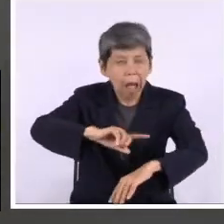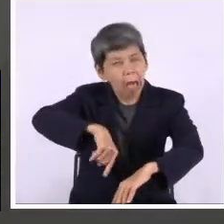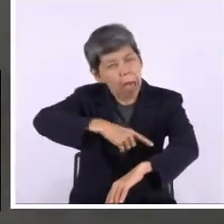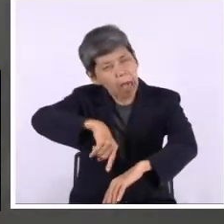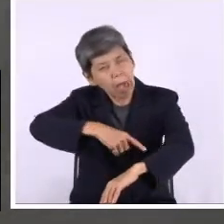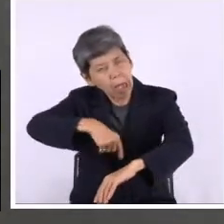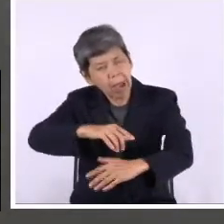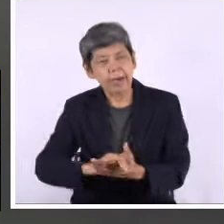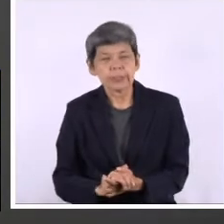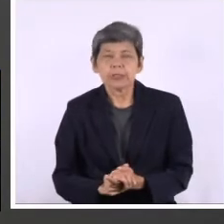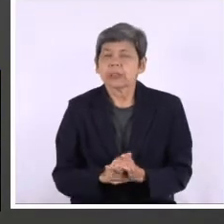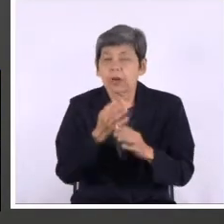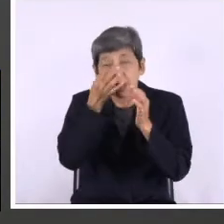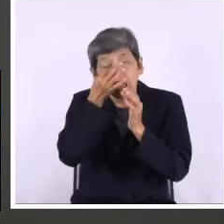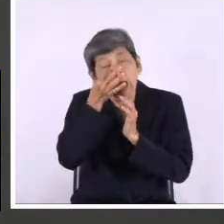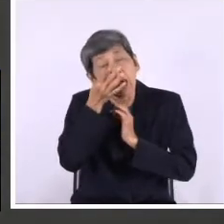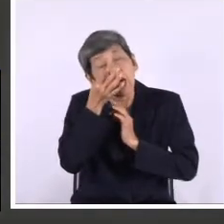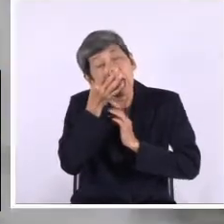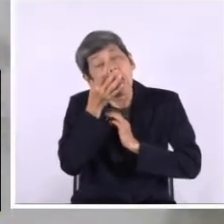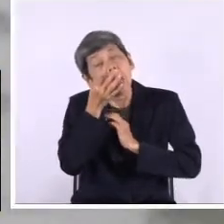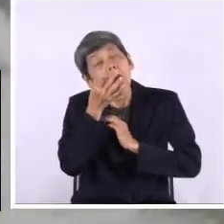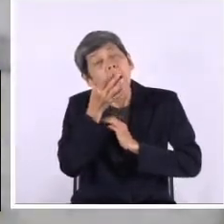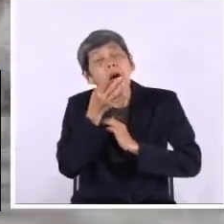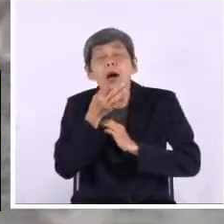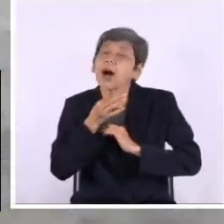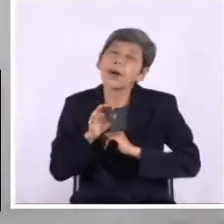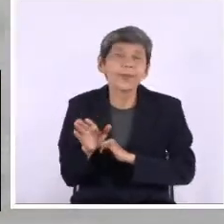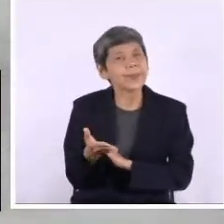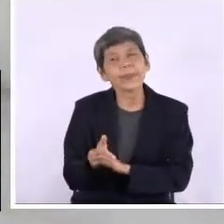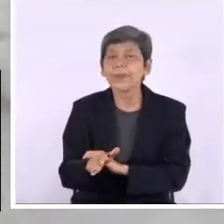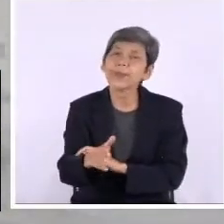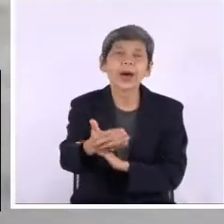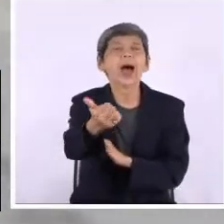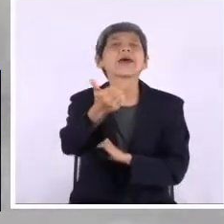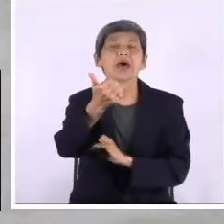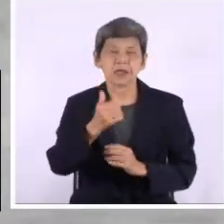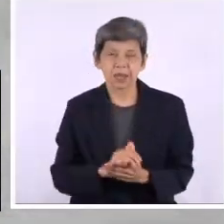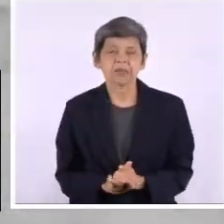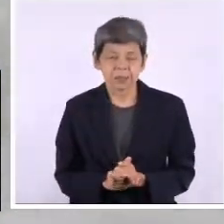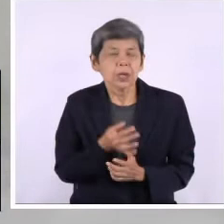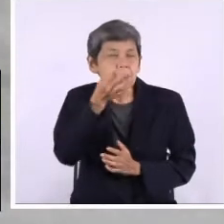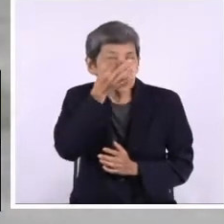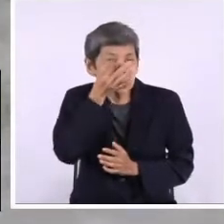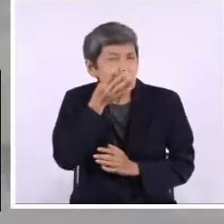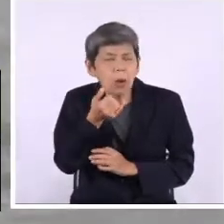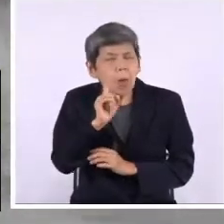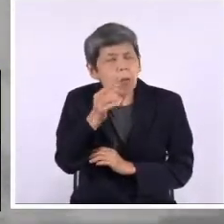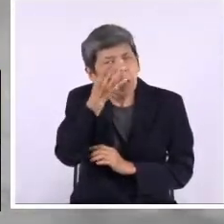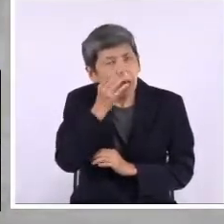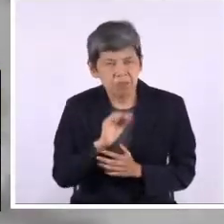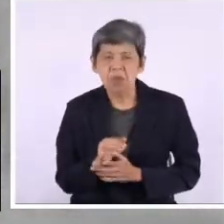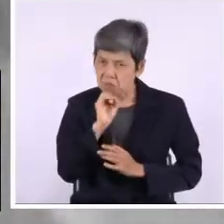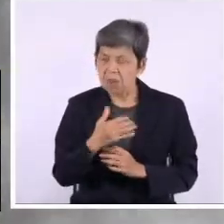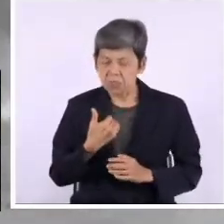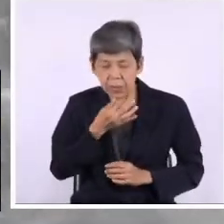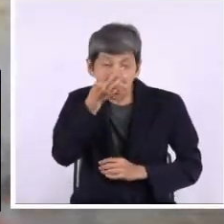นะคะร้องไห้บนปกให้มันหนำใจแล้วก็ลงทะเลในลูกมาลูกใครได้น้ำตาหรือเปล่าเมื่อกี้นะมันไม่มีสรรพคุณยังไงคุณเขา